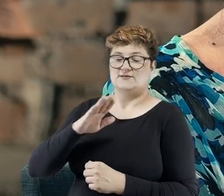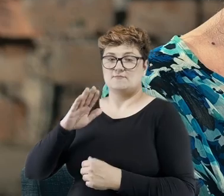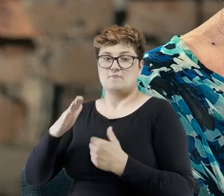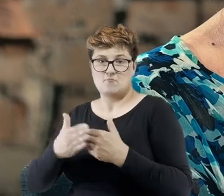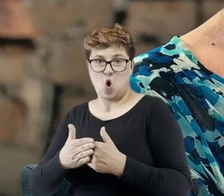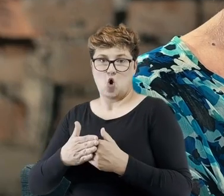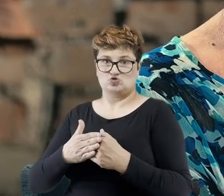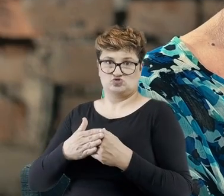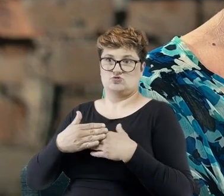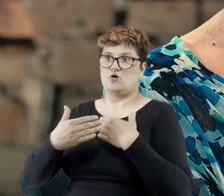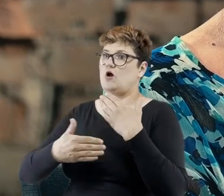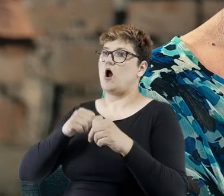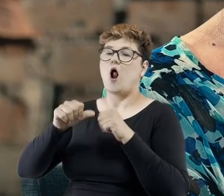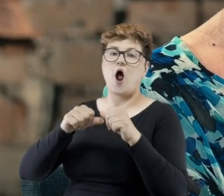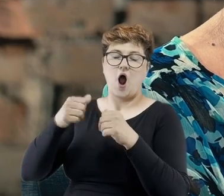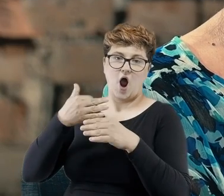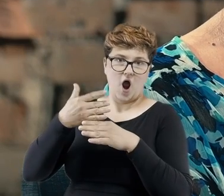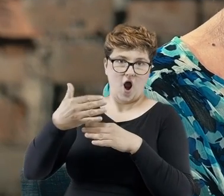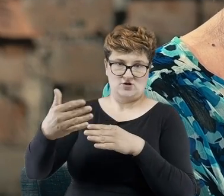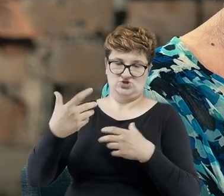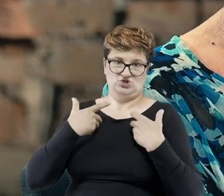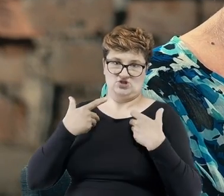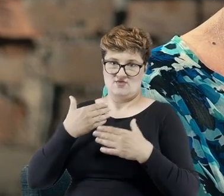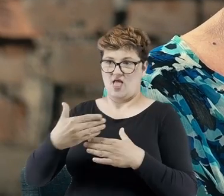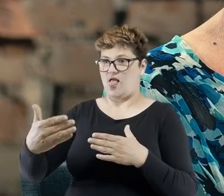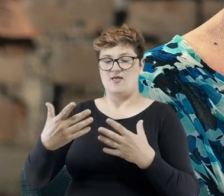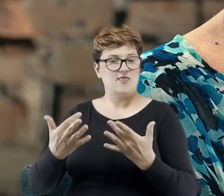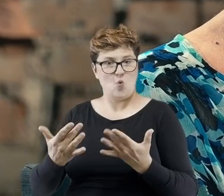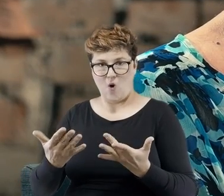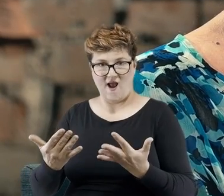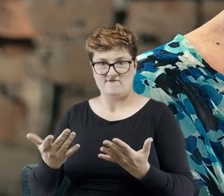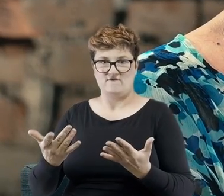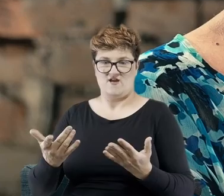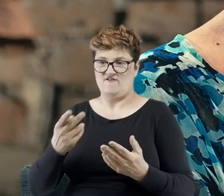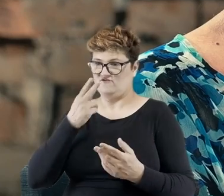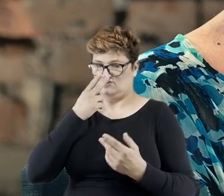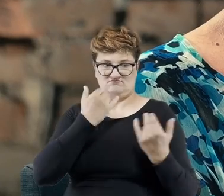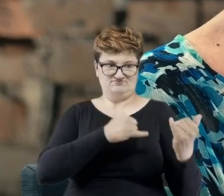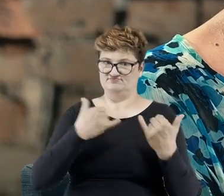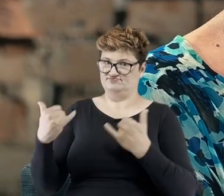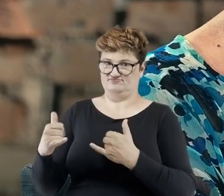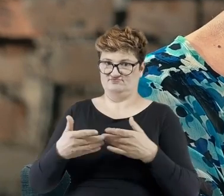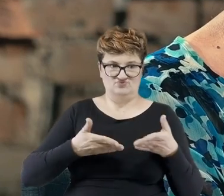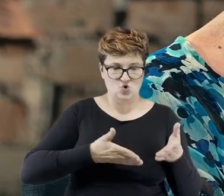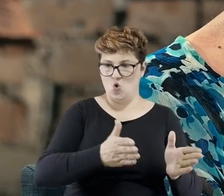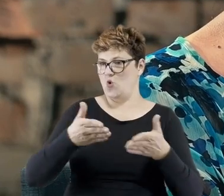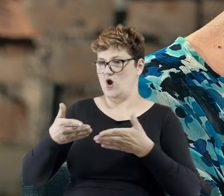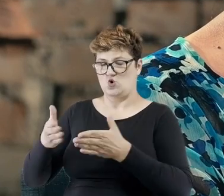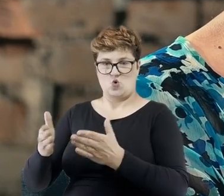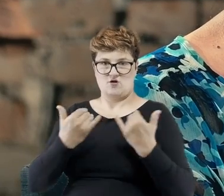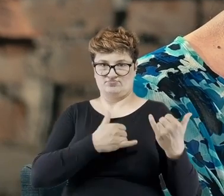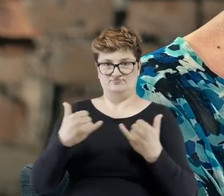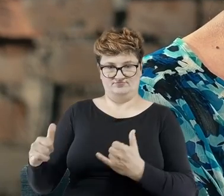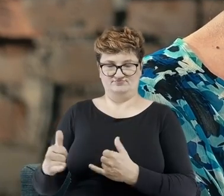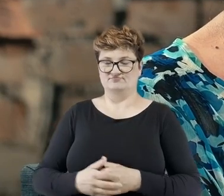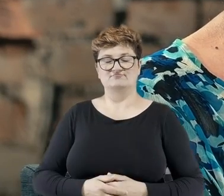syna, więc życie długie, bardzo też trudne, niełatwe, więc też pokazuje, jak im się różnie życie ułożyło.